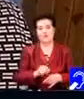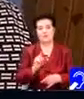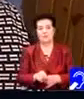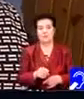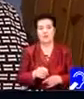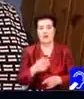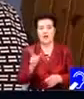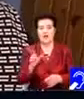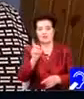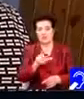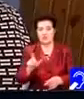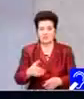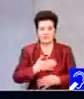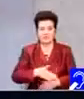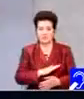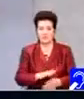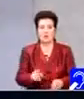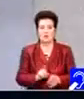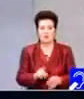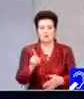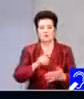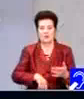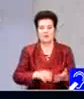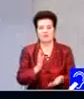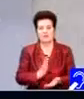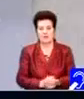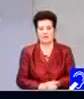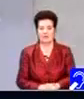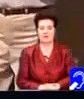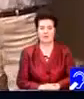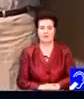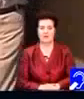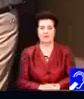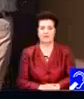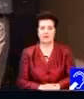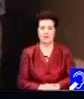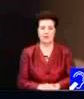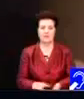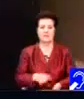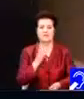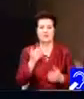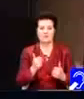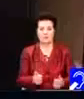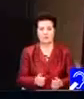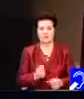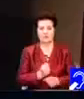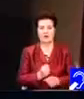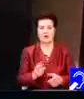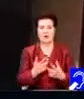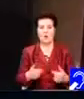sunt nemulțumiți, cetățenii mai păstrează totuși o speranță. În oraș trebuie un stăpân bun ca să facă ordine.